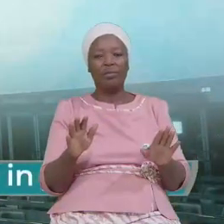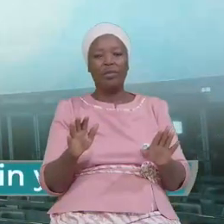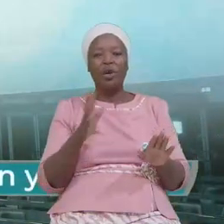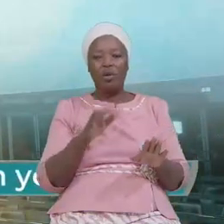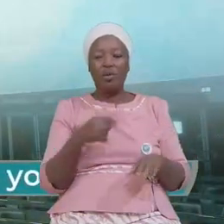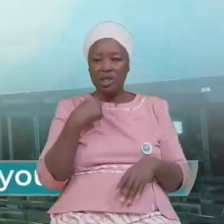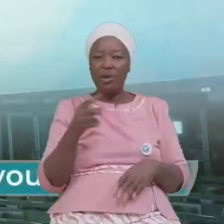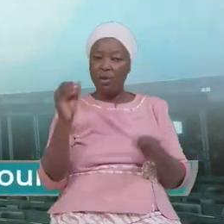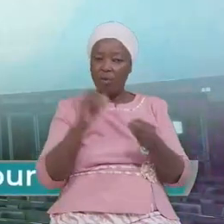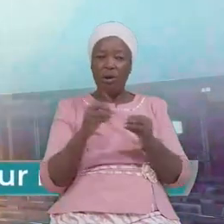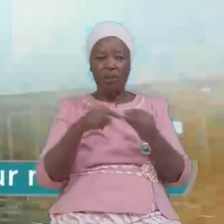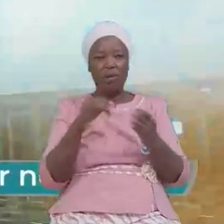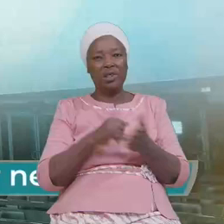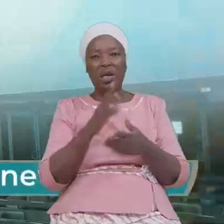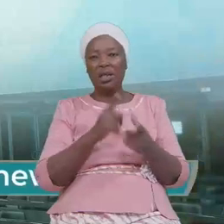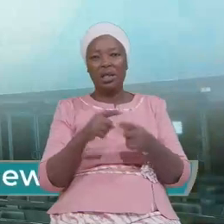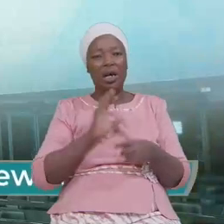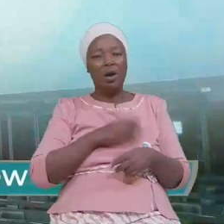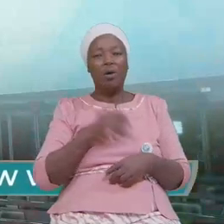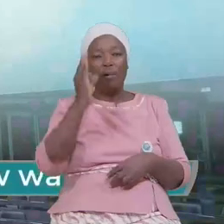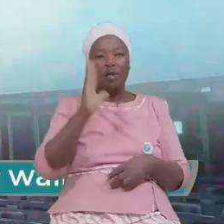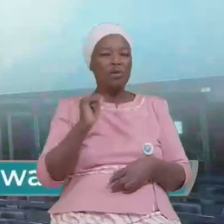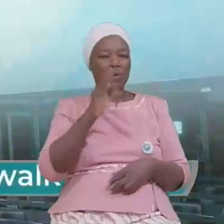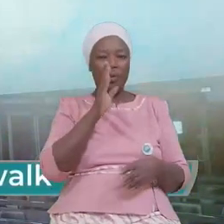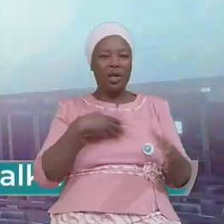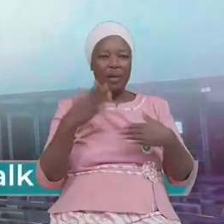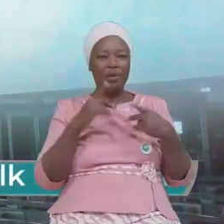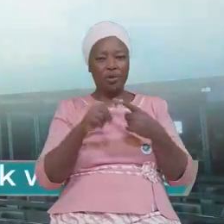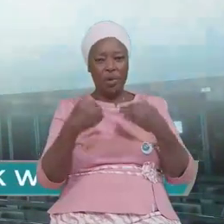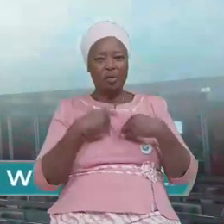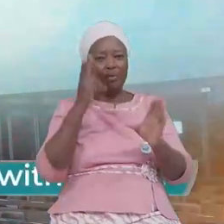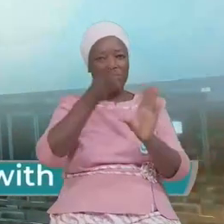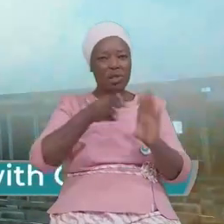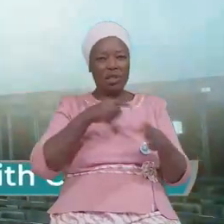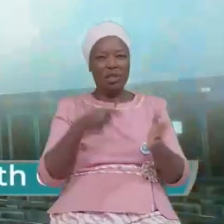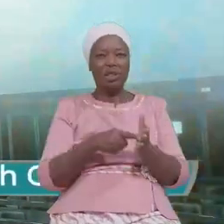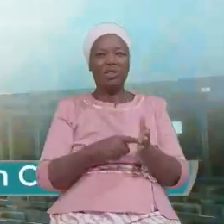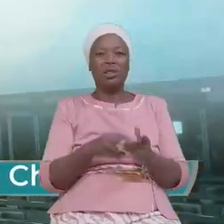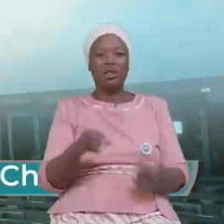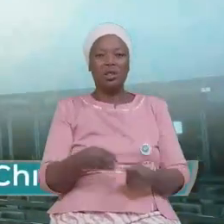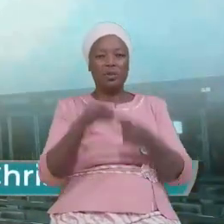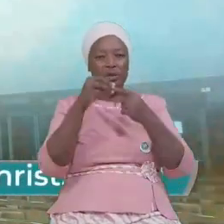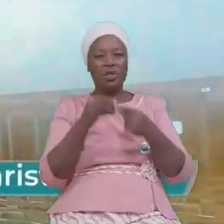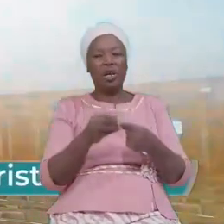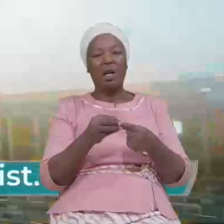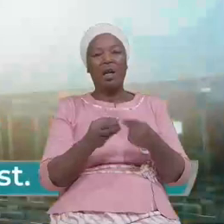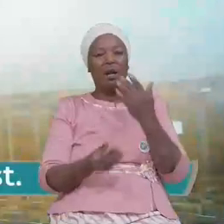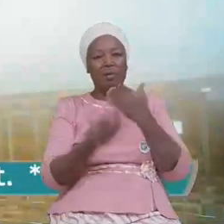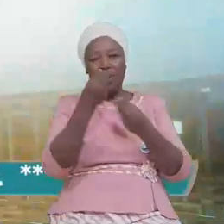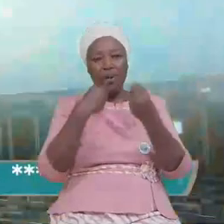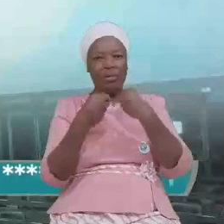et le pasteur serait content de vous voir prendre part à ce banquet